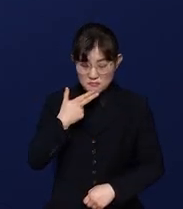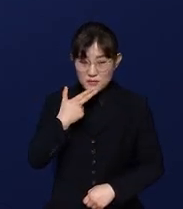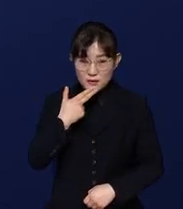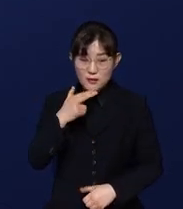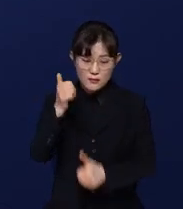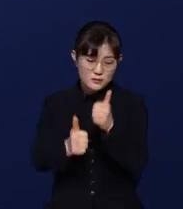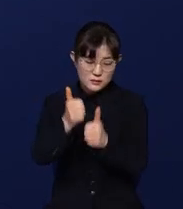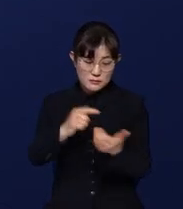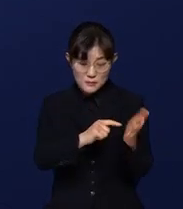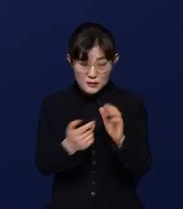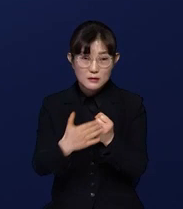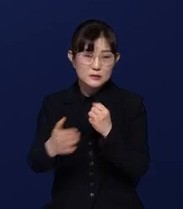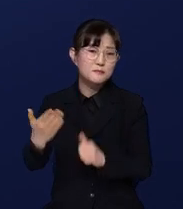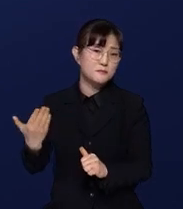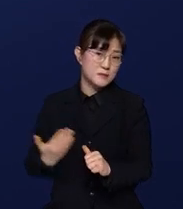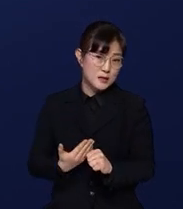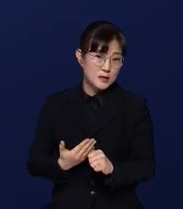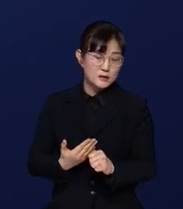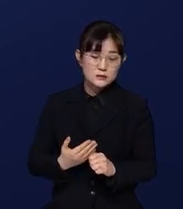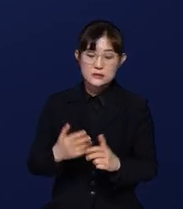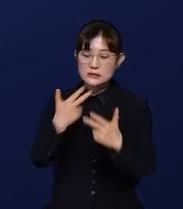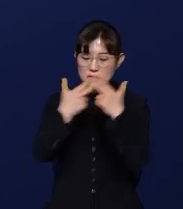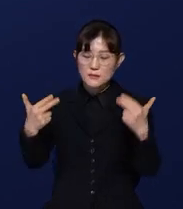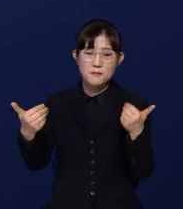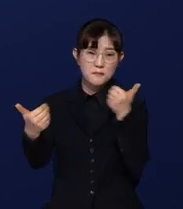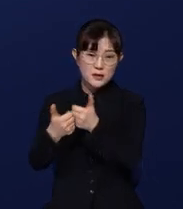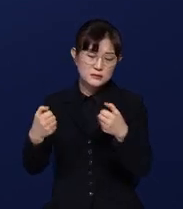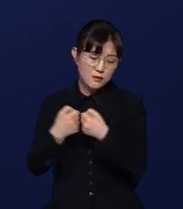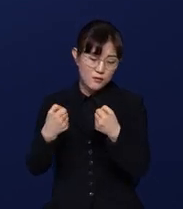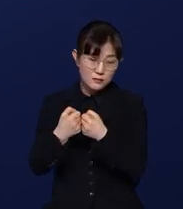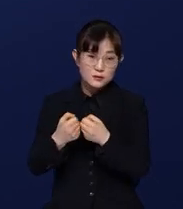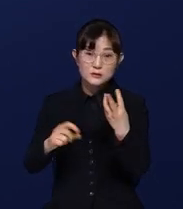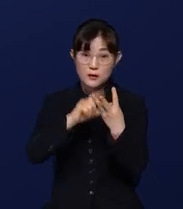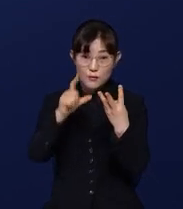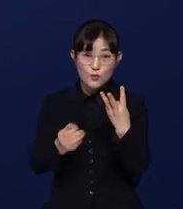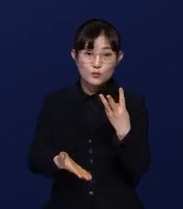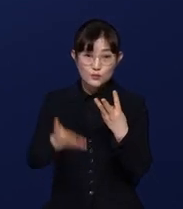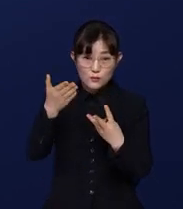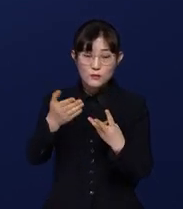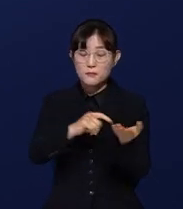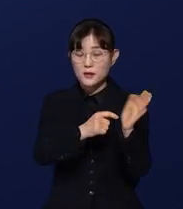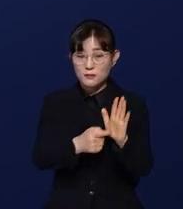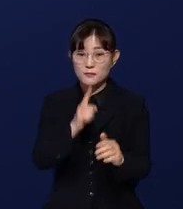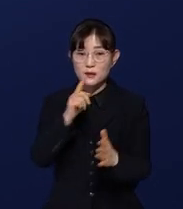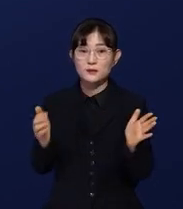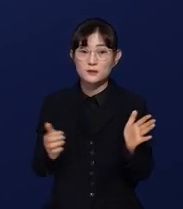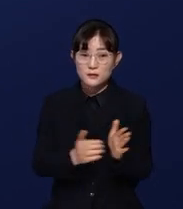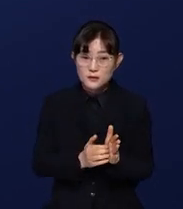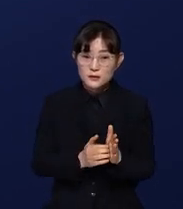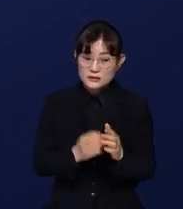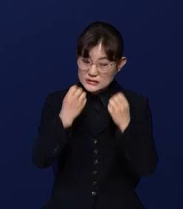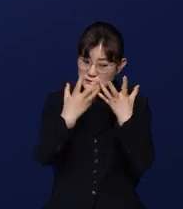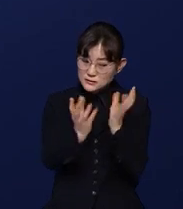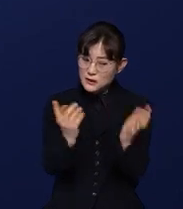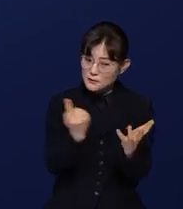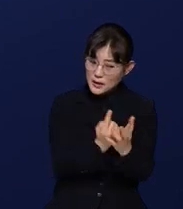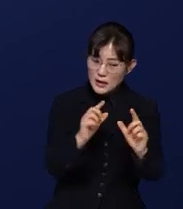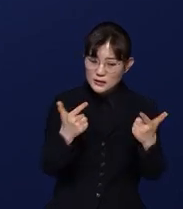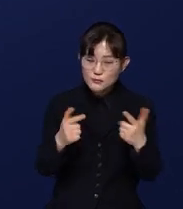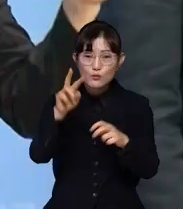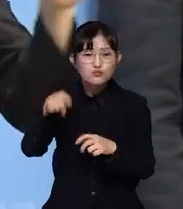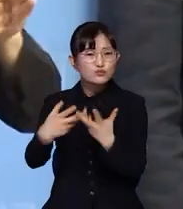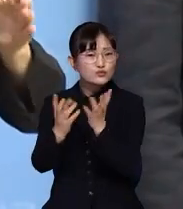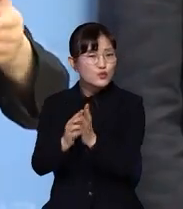맞서 싸우기 위해 다음 달 초 결단하겠다고 밝혔습니다. 제3지대 합류나 무소속 출마 등을 놓고 숙고하고